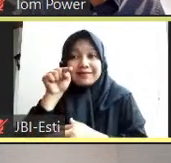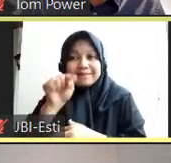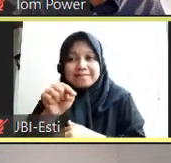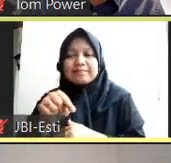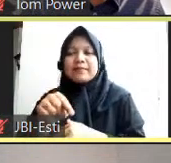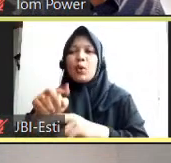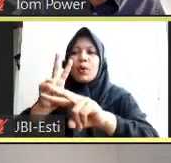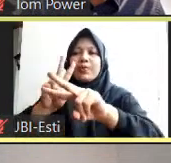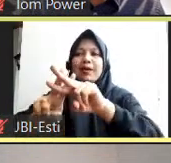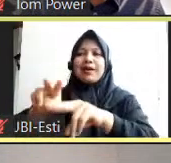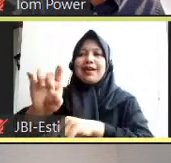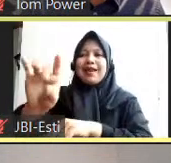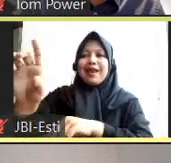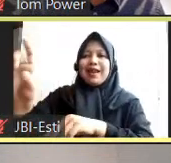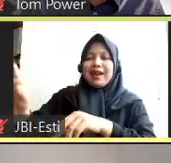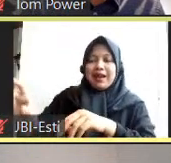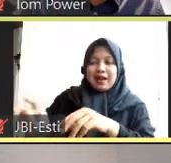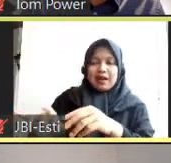Bentuk lain dari